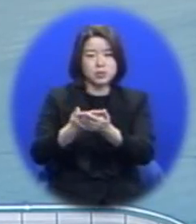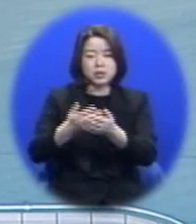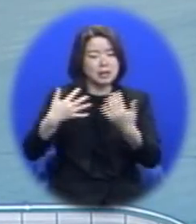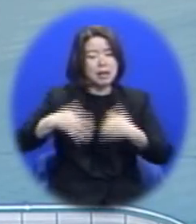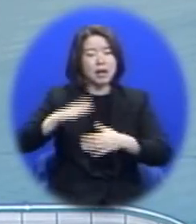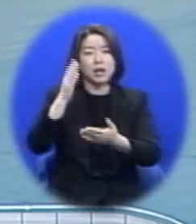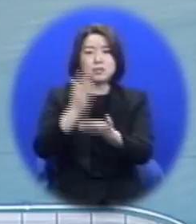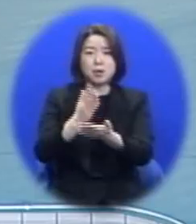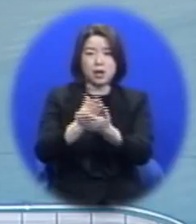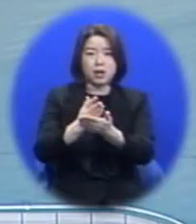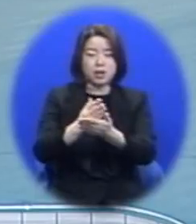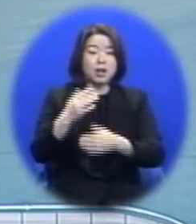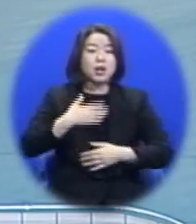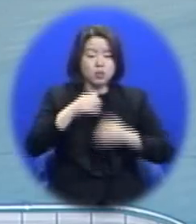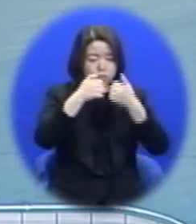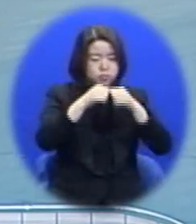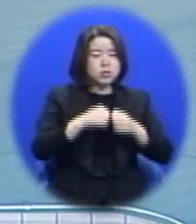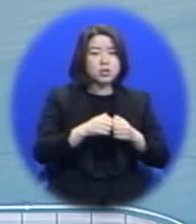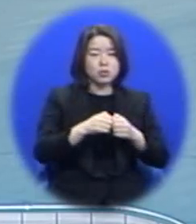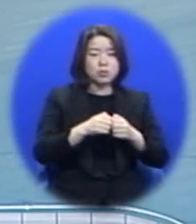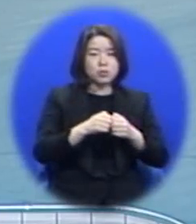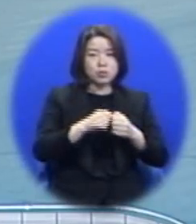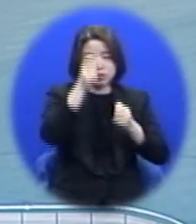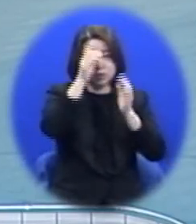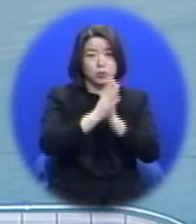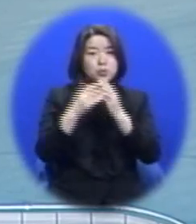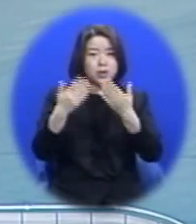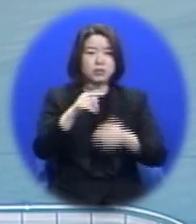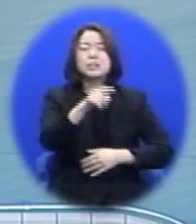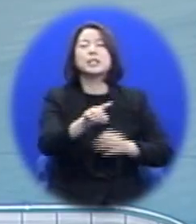그게 믿음이다. 이렇게 설교를 했어요.